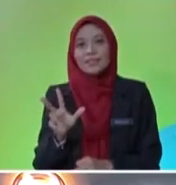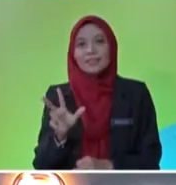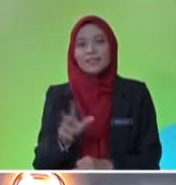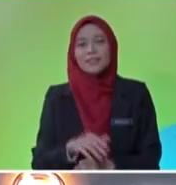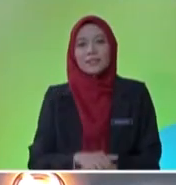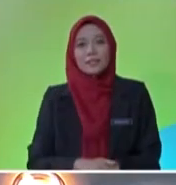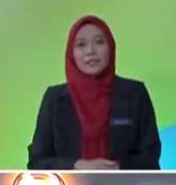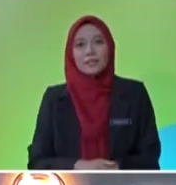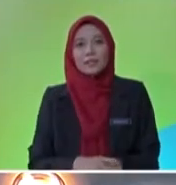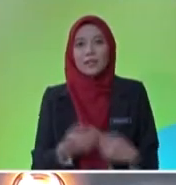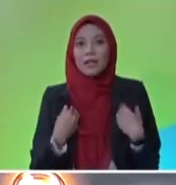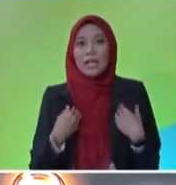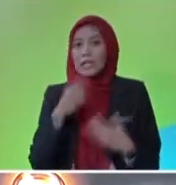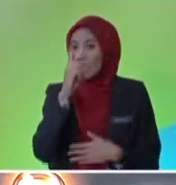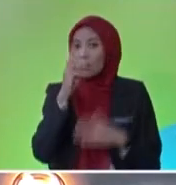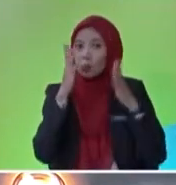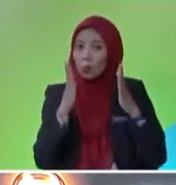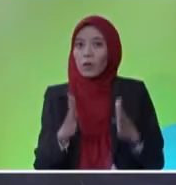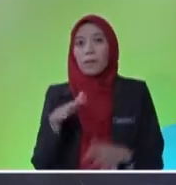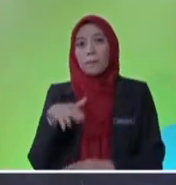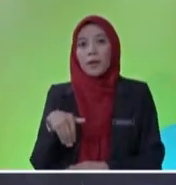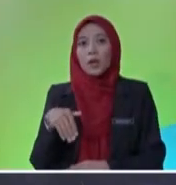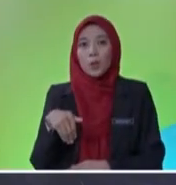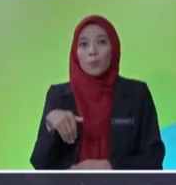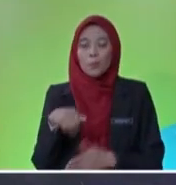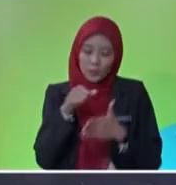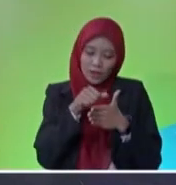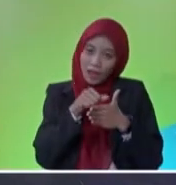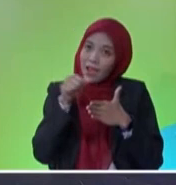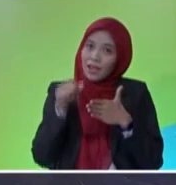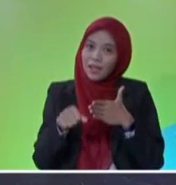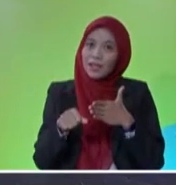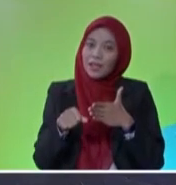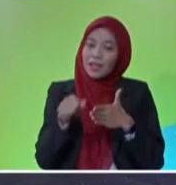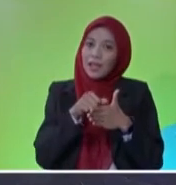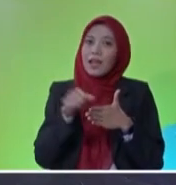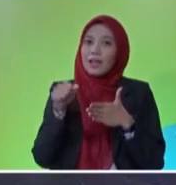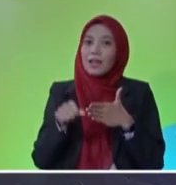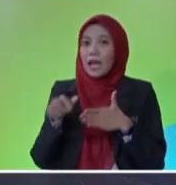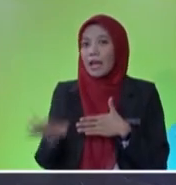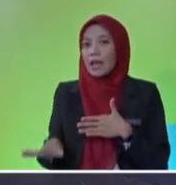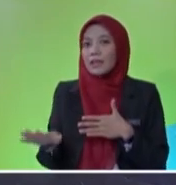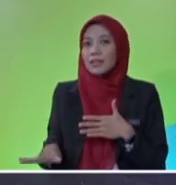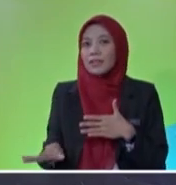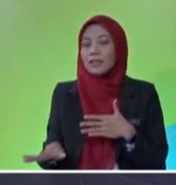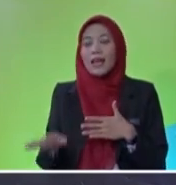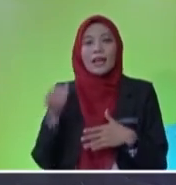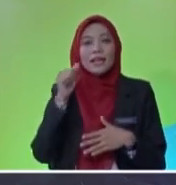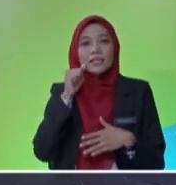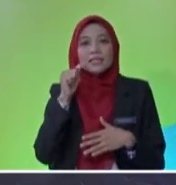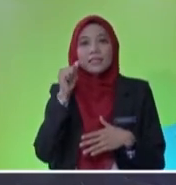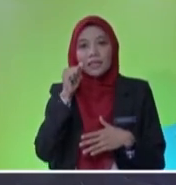seorang lagi cekgu baik terakhir baik kita bagi kepada ad Alisha